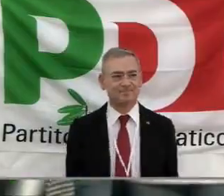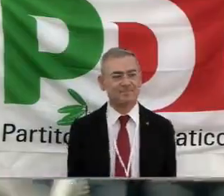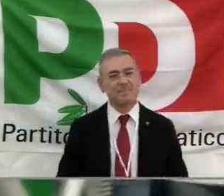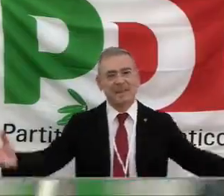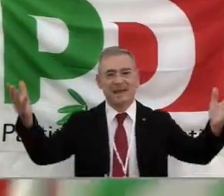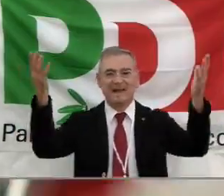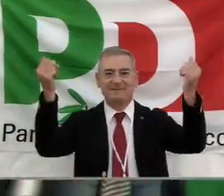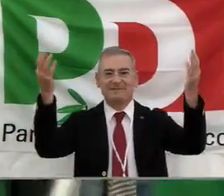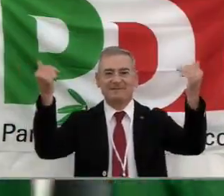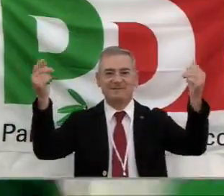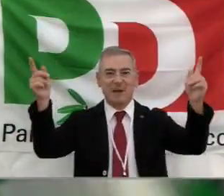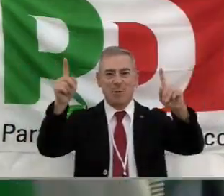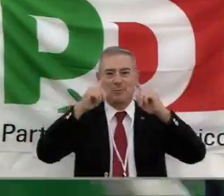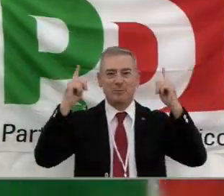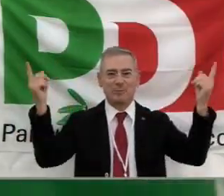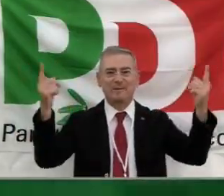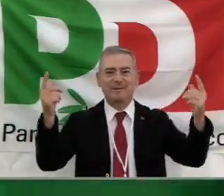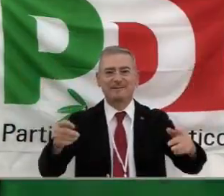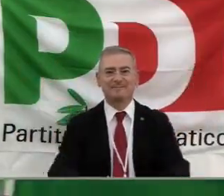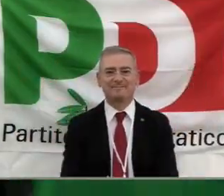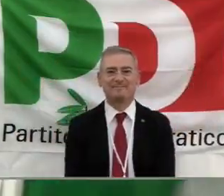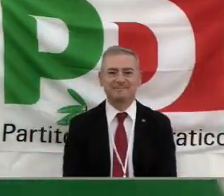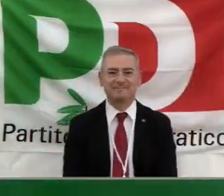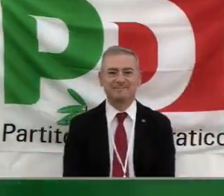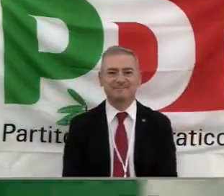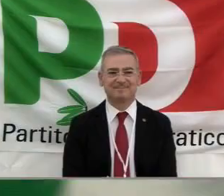Ciao a tutti!